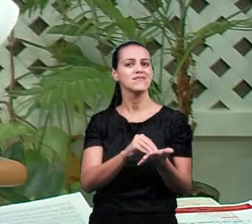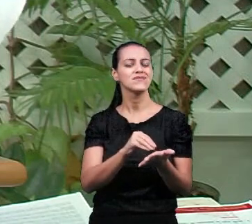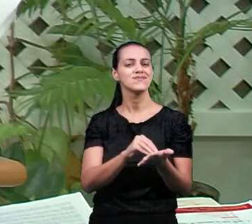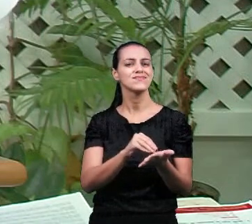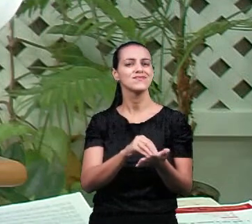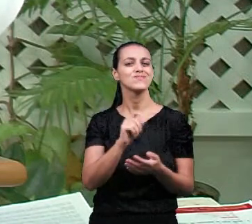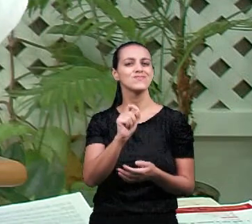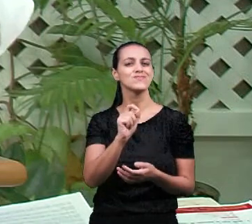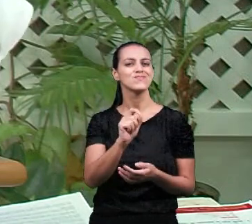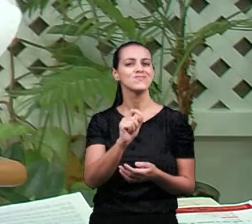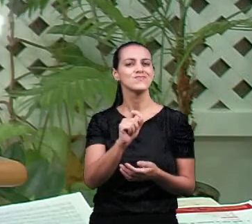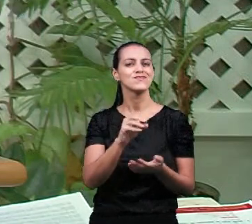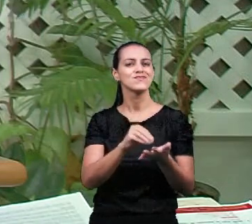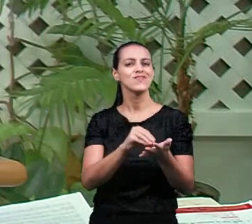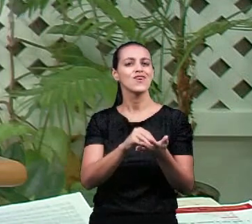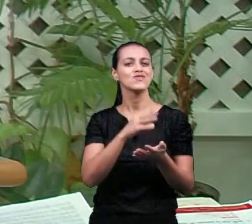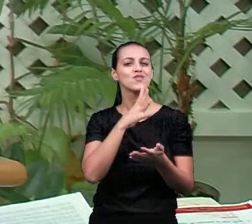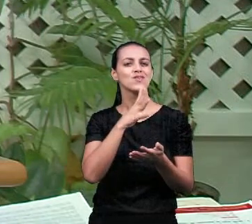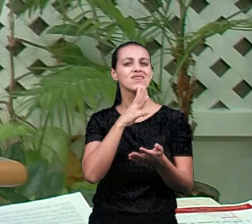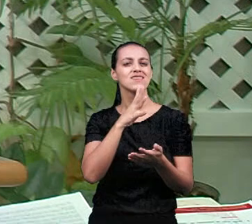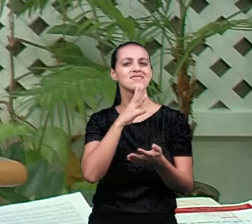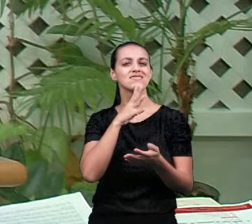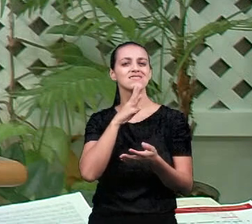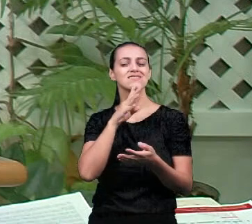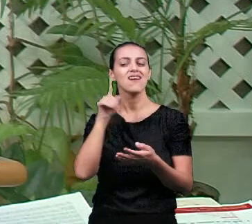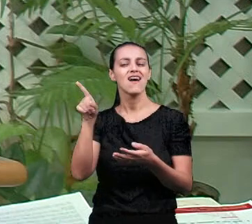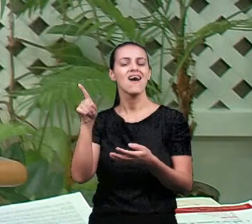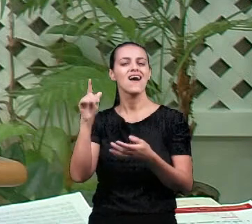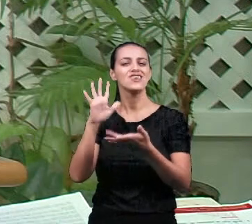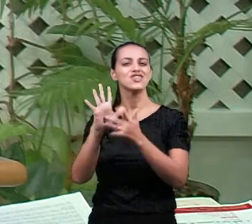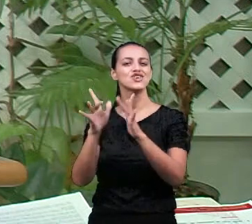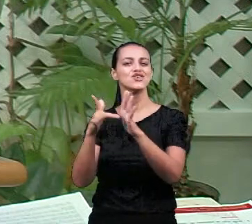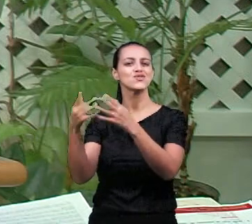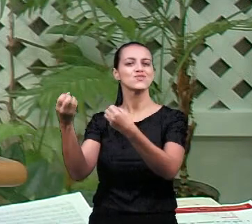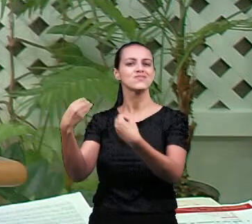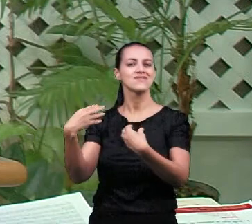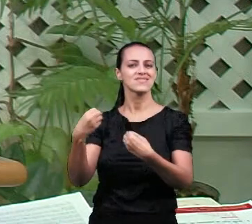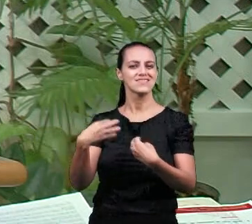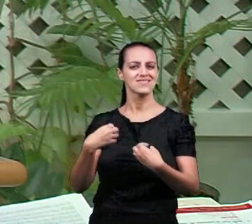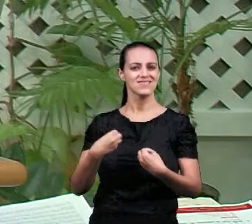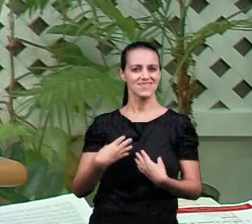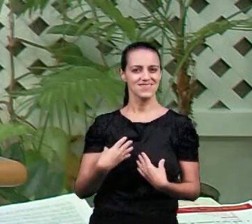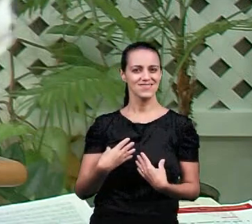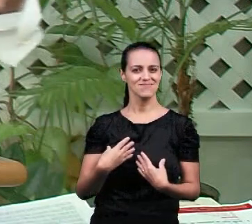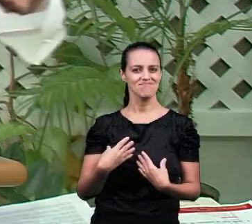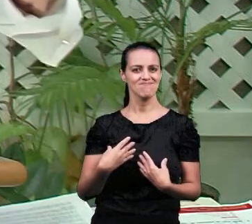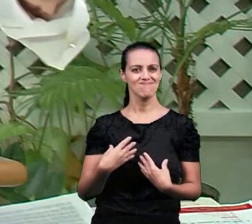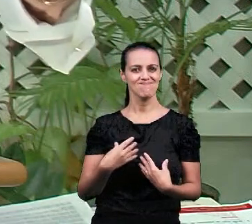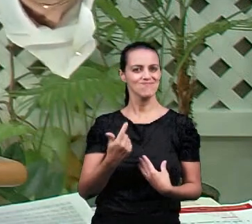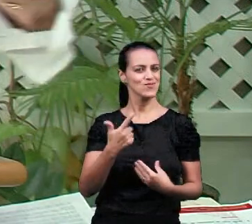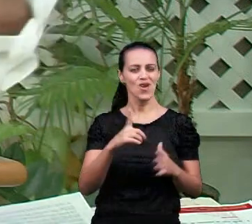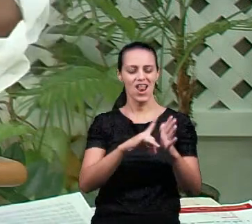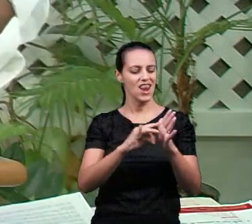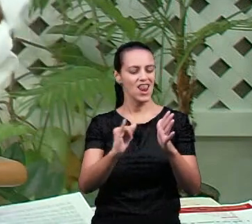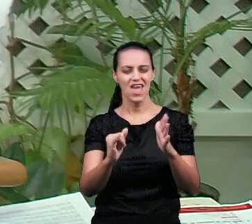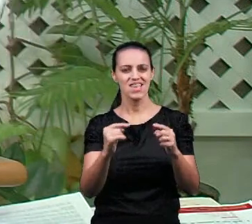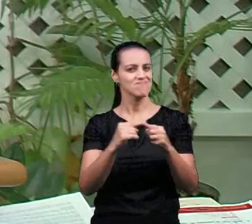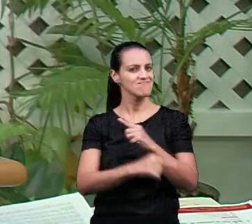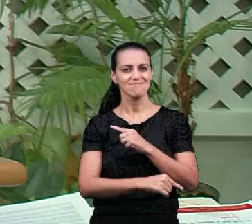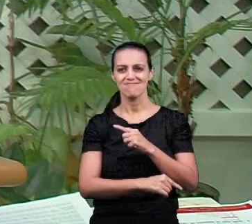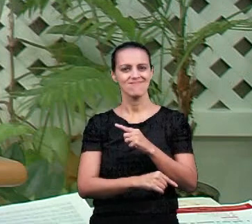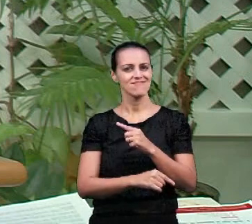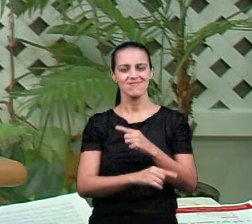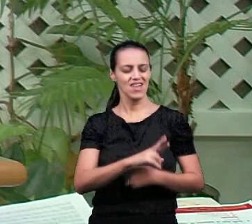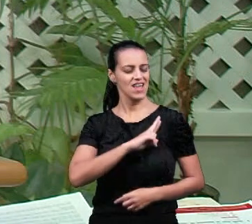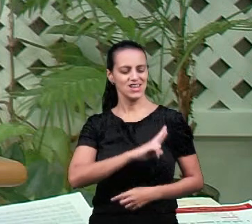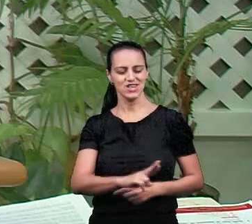ce que Jésus est venu apporter, qui n'était pas la loi, n'était pas le rituel, ce n'était rien de ce